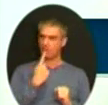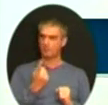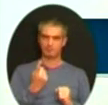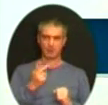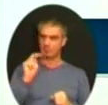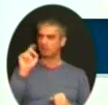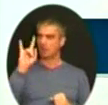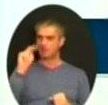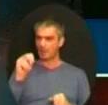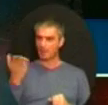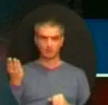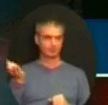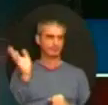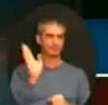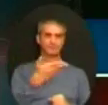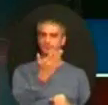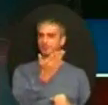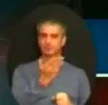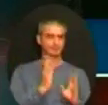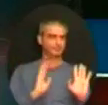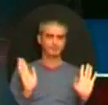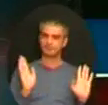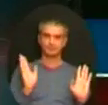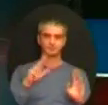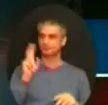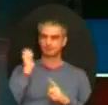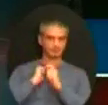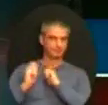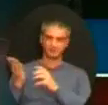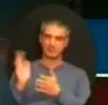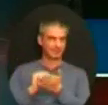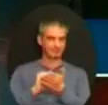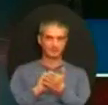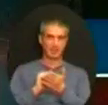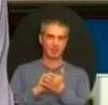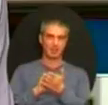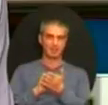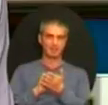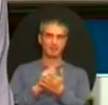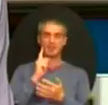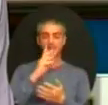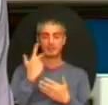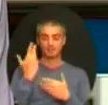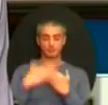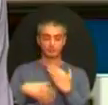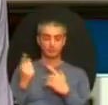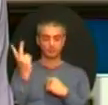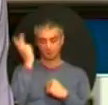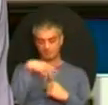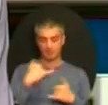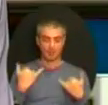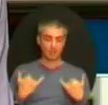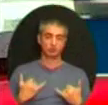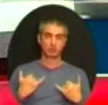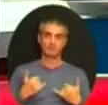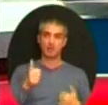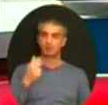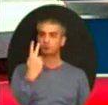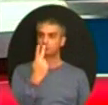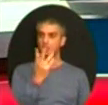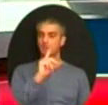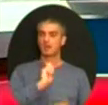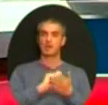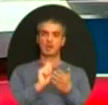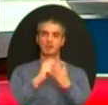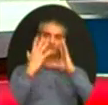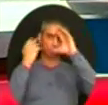על נחמן ו... לא על ענת, חס וחלילה, בסדר? אבל אם בסוף אתה מבין שעכשיו בערוץ 2 יש כתבה